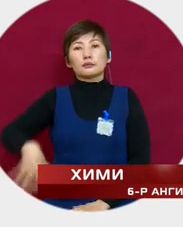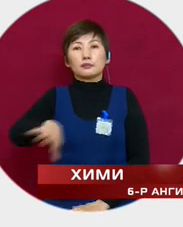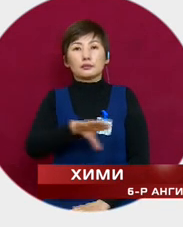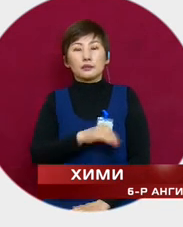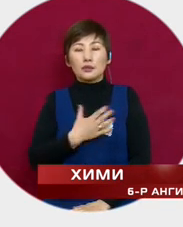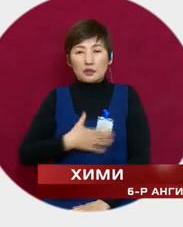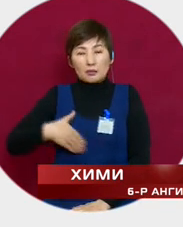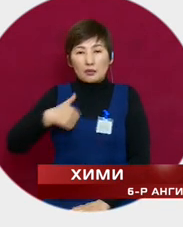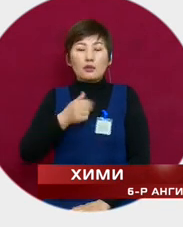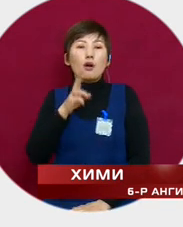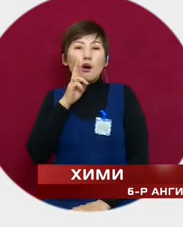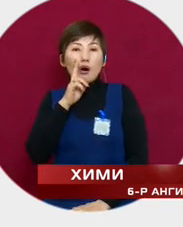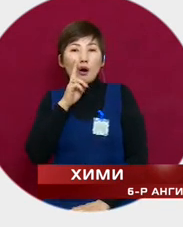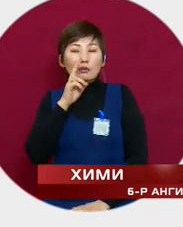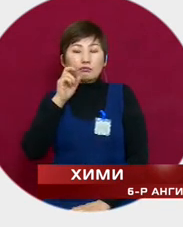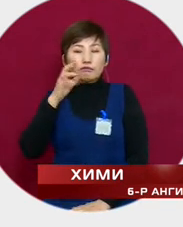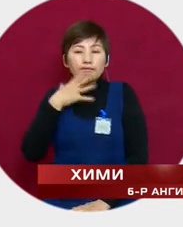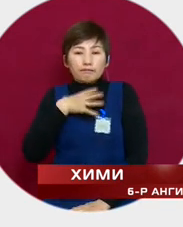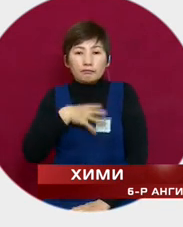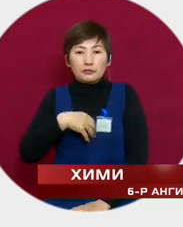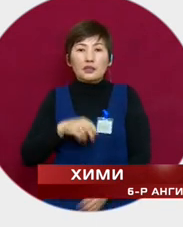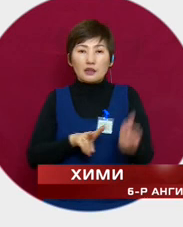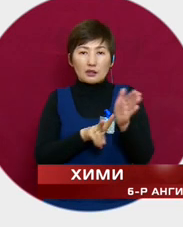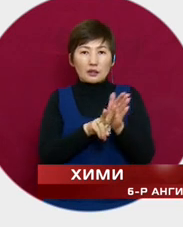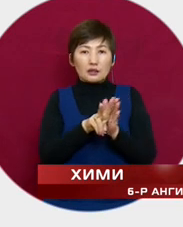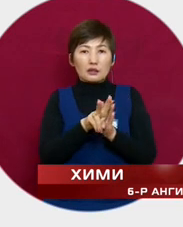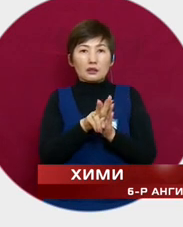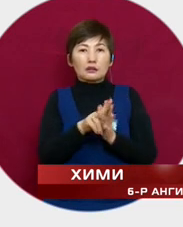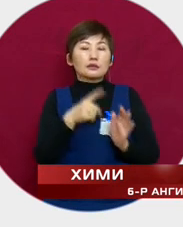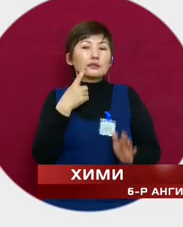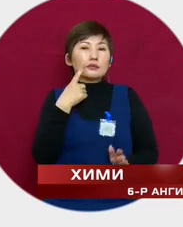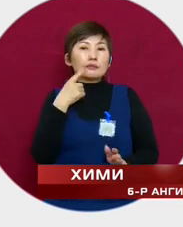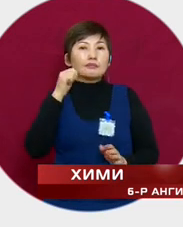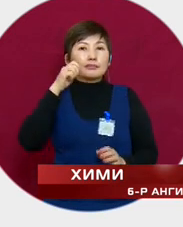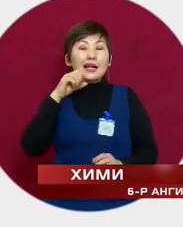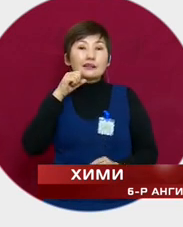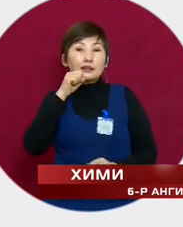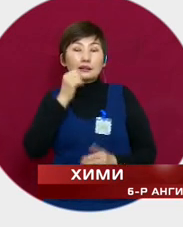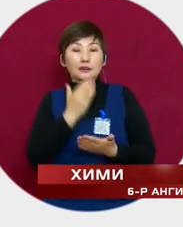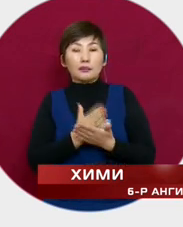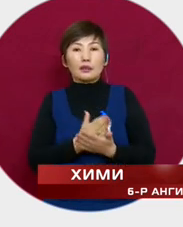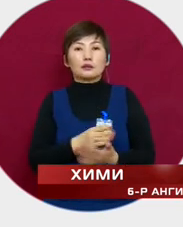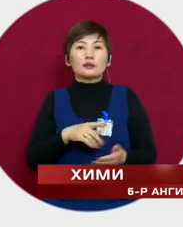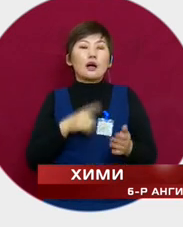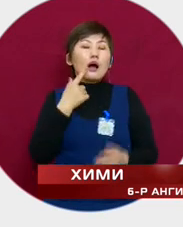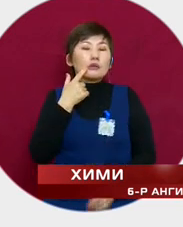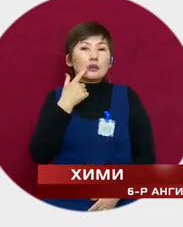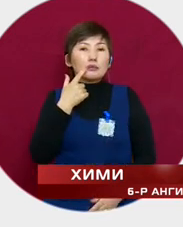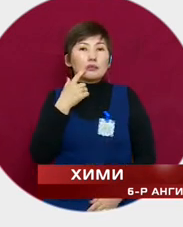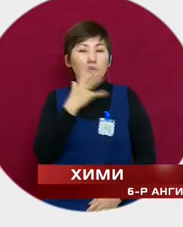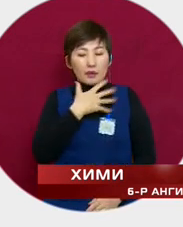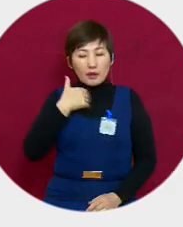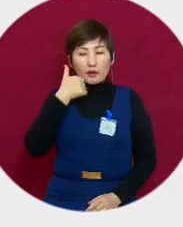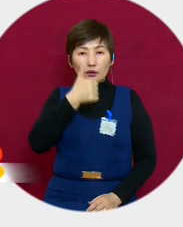Бидний биед хоол тэжээл боловсрох эхний алхам амны хөндөд явагддаг билээ. Амны хөндийн эрүүл ах